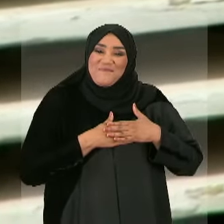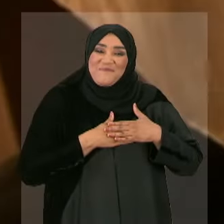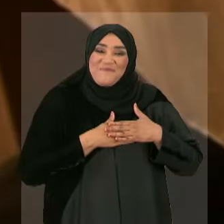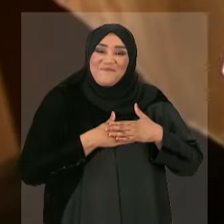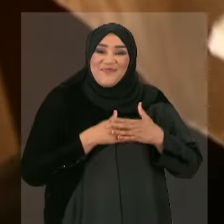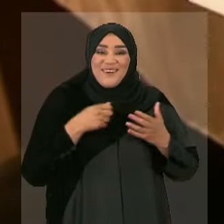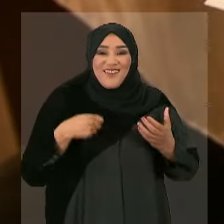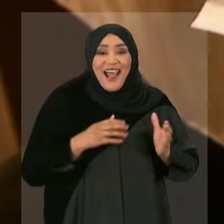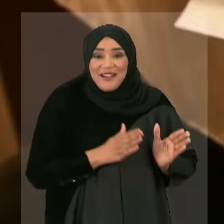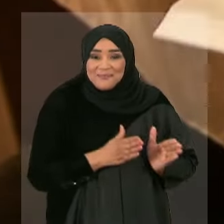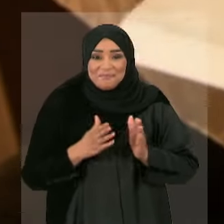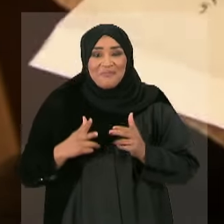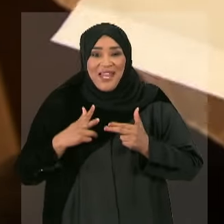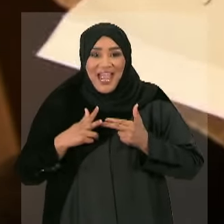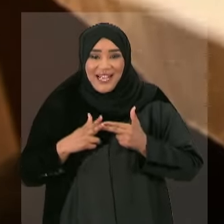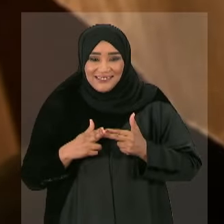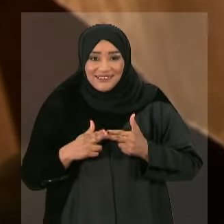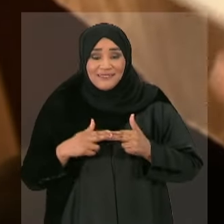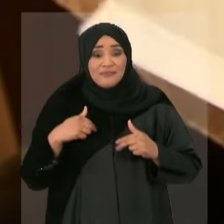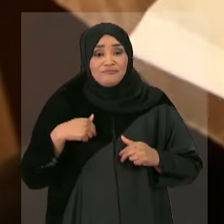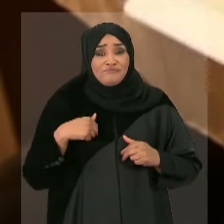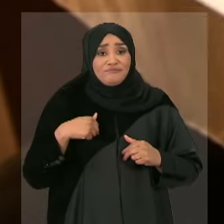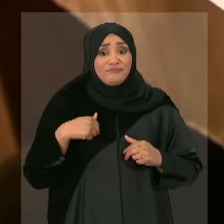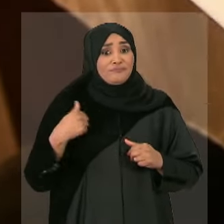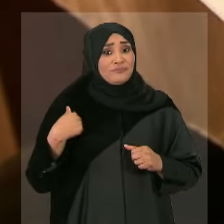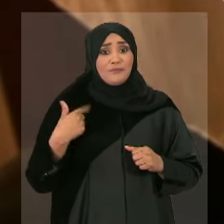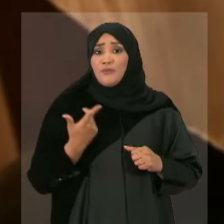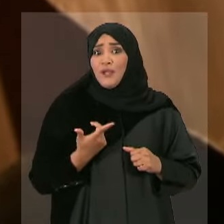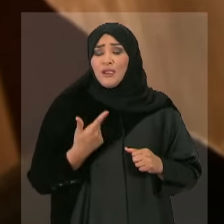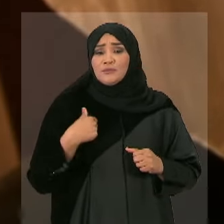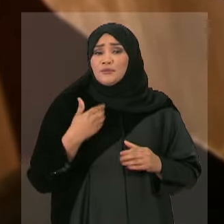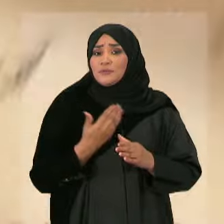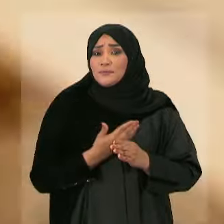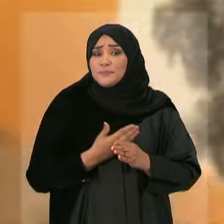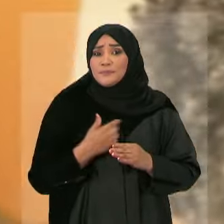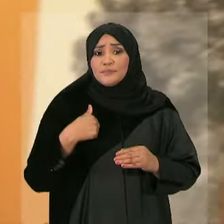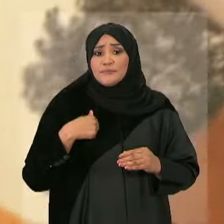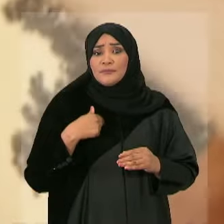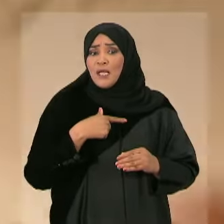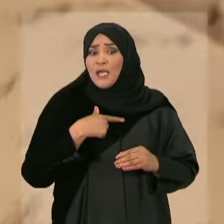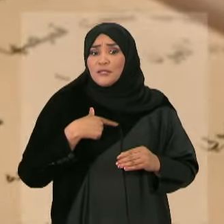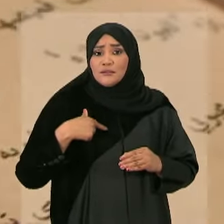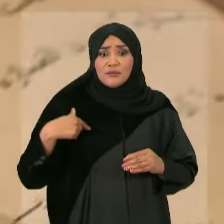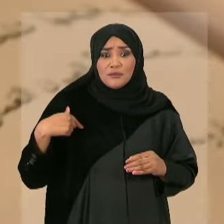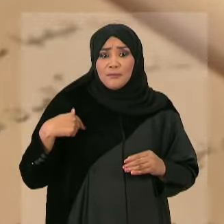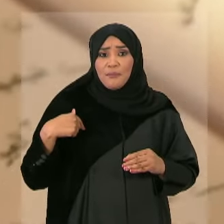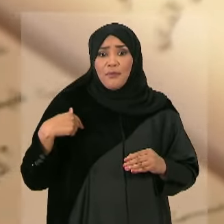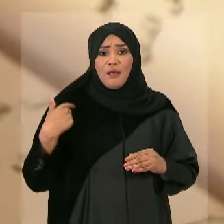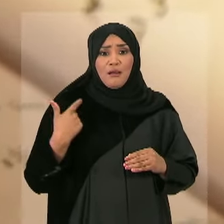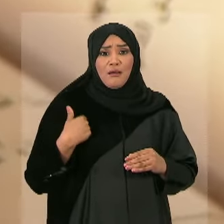سميت الكتاب أغانينا النصروية شامية وجاي من الشام. الفولكلور ليس حدود